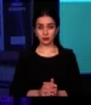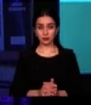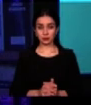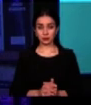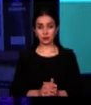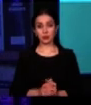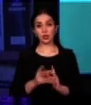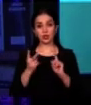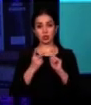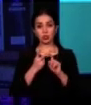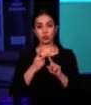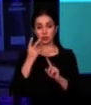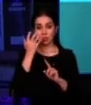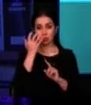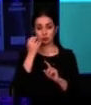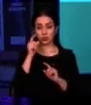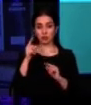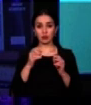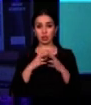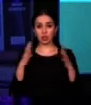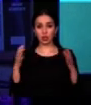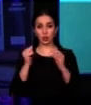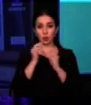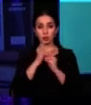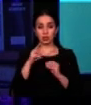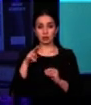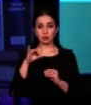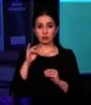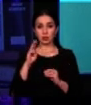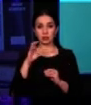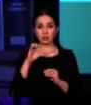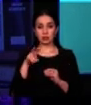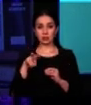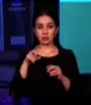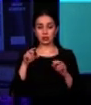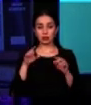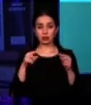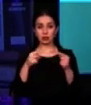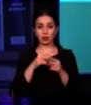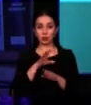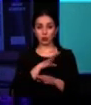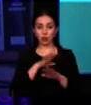Кинчи расмамызда кеңлігі 15 пикселге тең болған бос жай қалады.